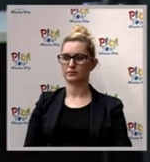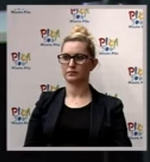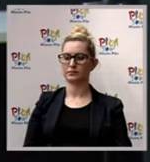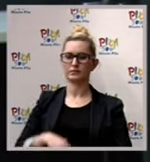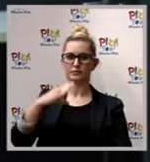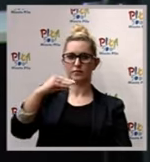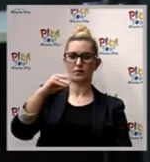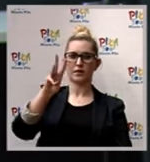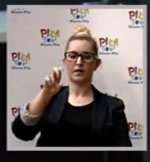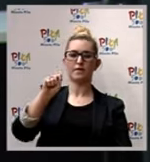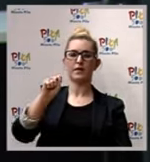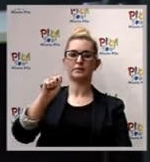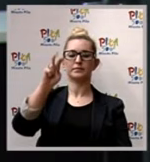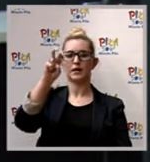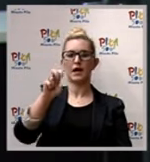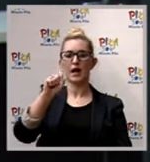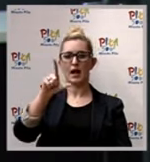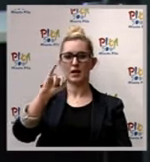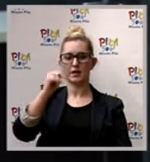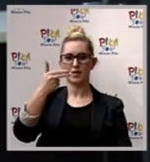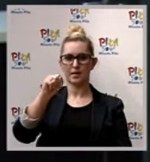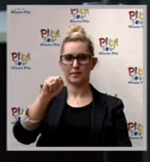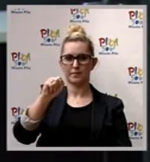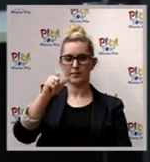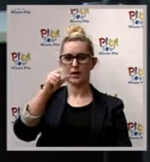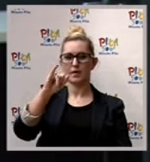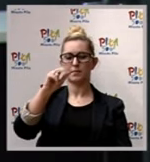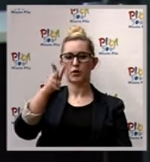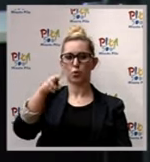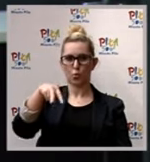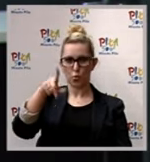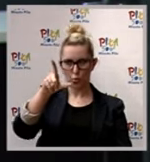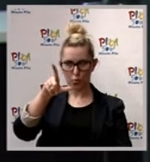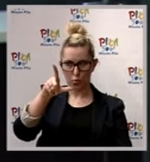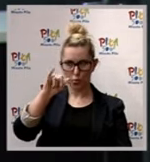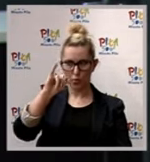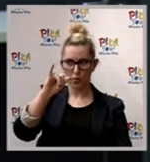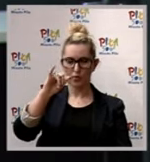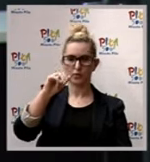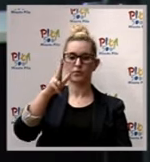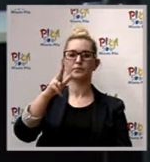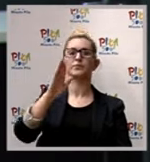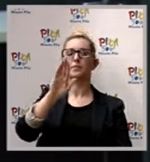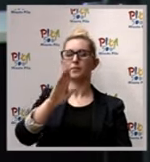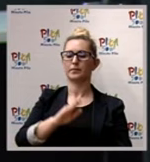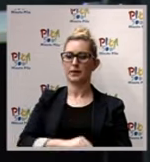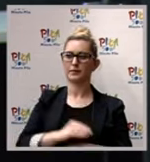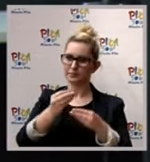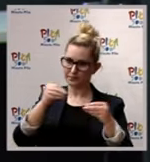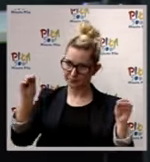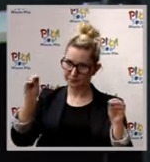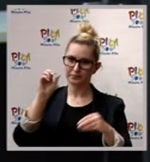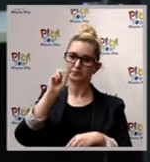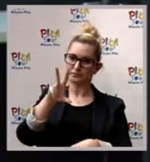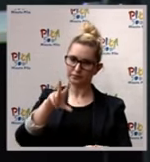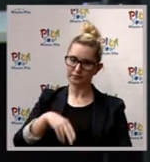Ewa Halina Pikulik. Komisja skrutacyjna stwierdza, że kandydatka Ewa Halina Pikulik uzyskała więcej